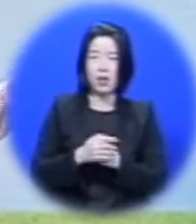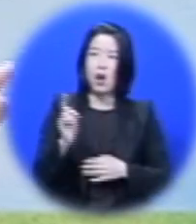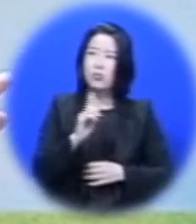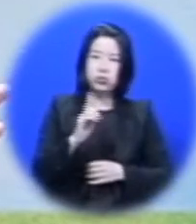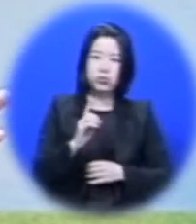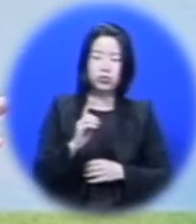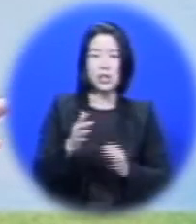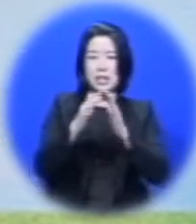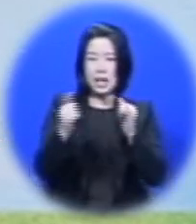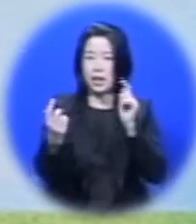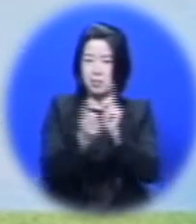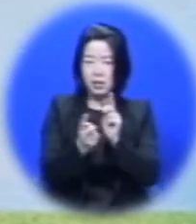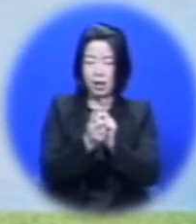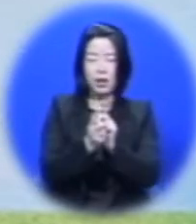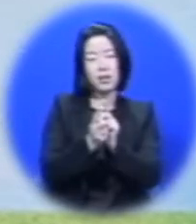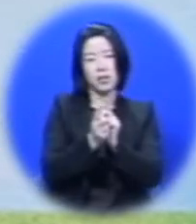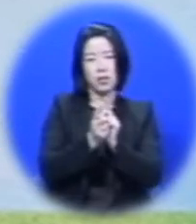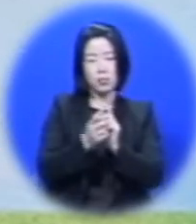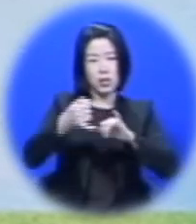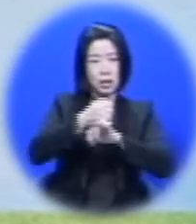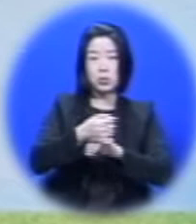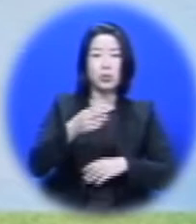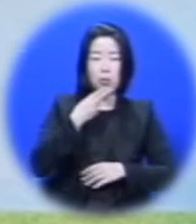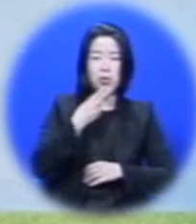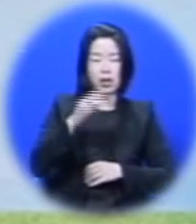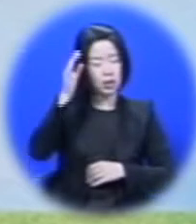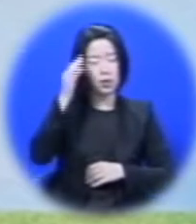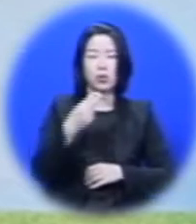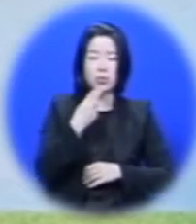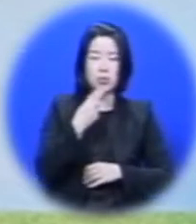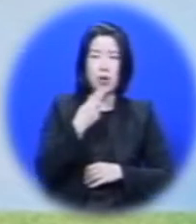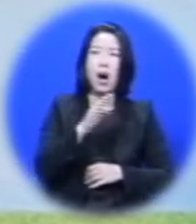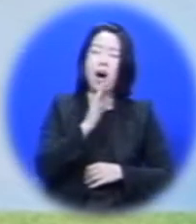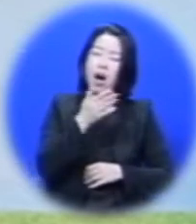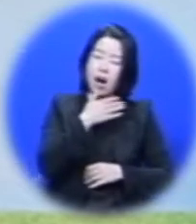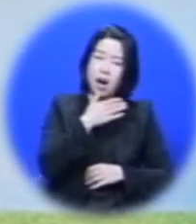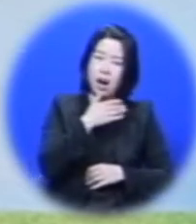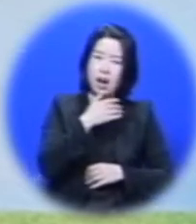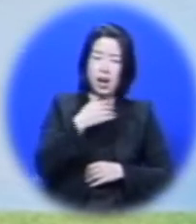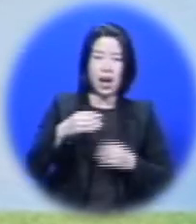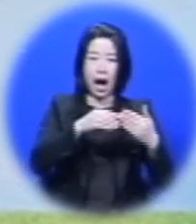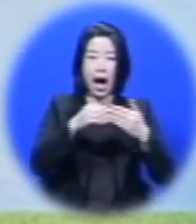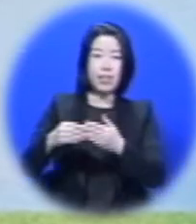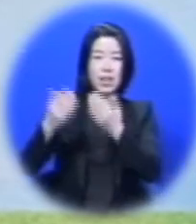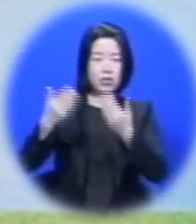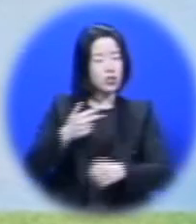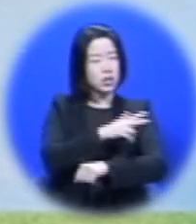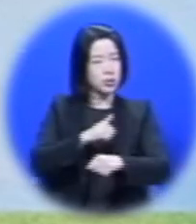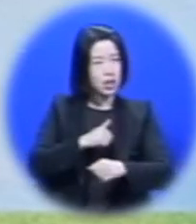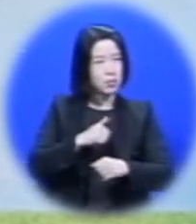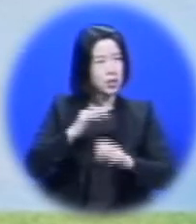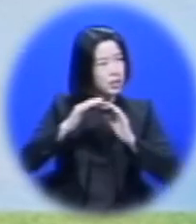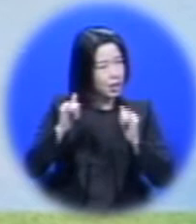만날 약속을 했어야 뭐 기대를 갈지요. 아, 가이드를 해주시는 집사님이 사람인가?